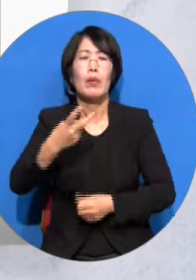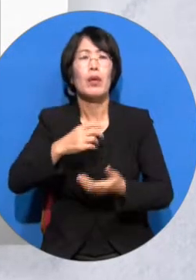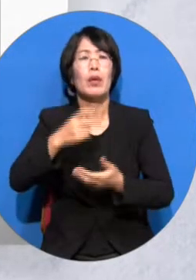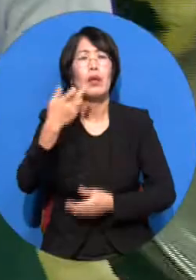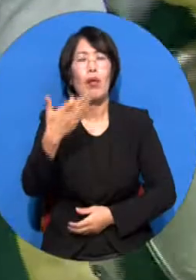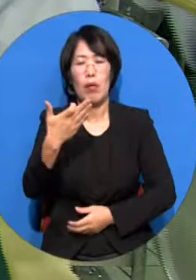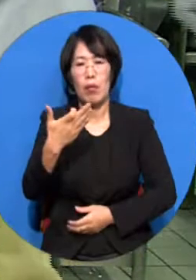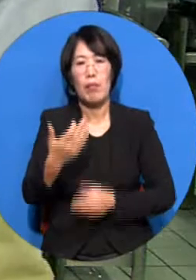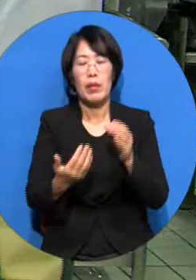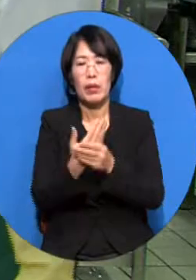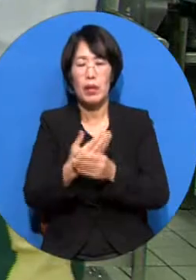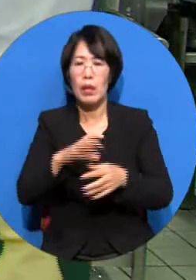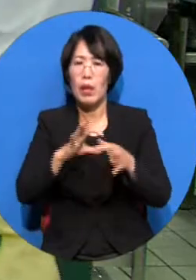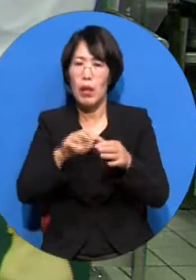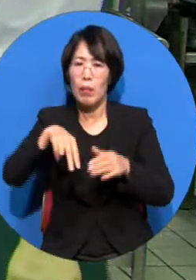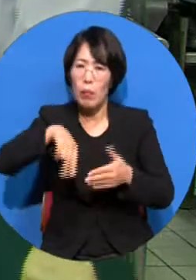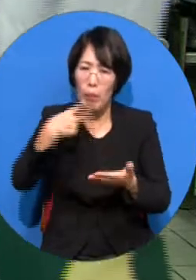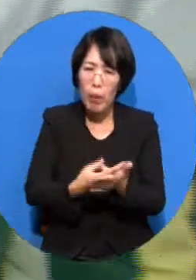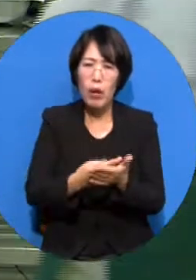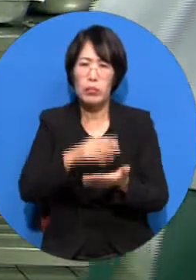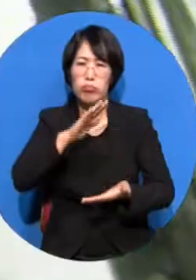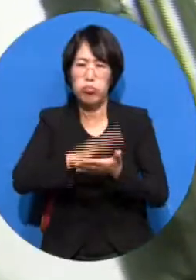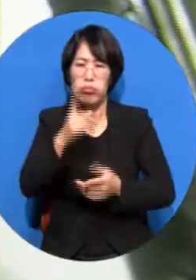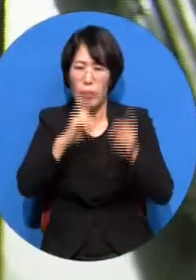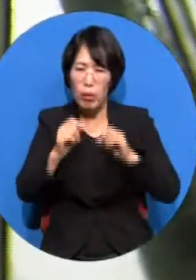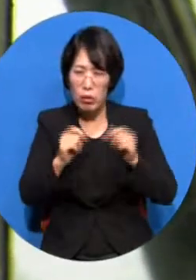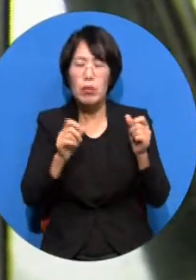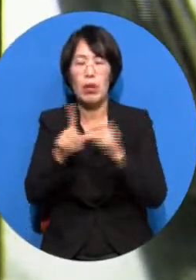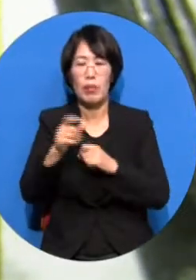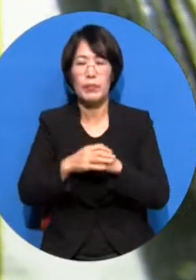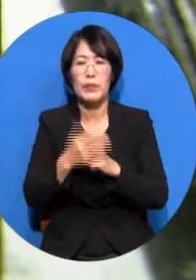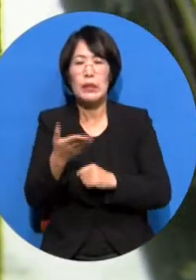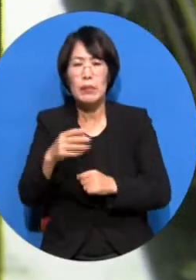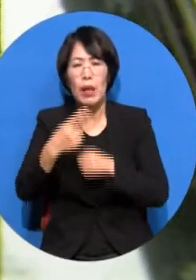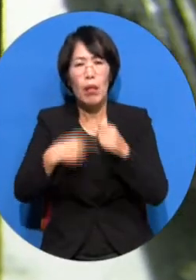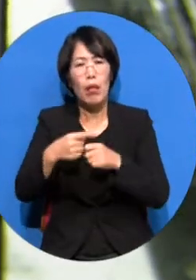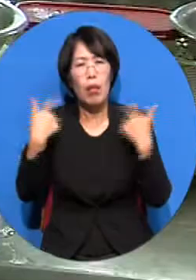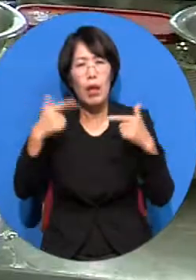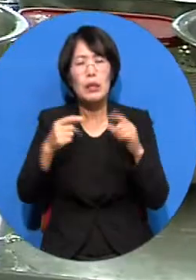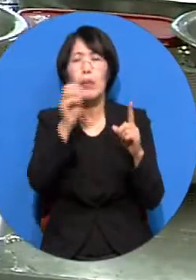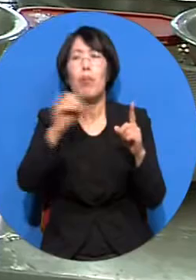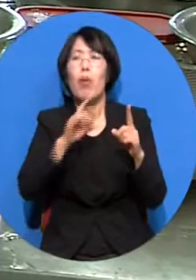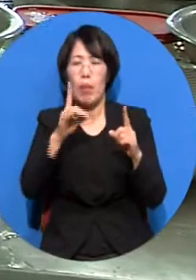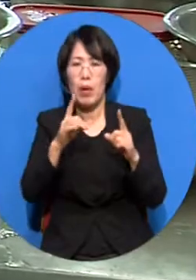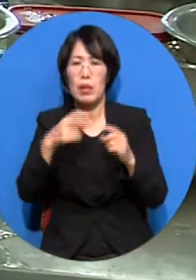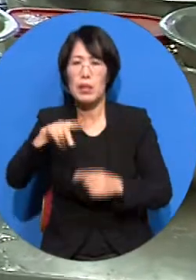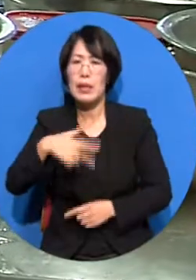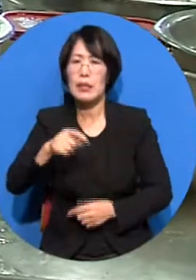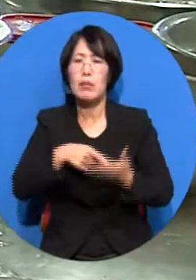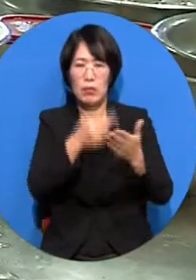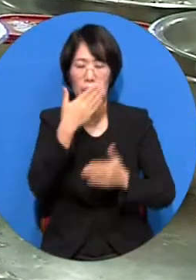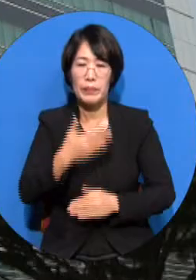219건. 걸려 넘어지거나 고온에 데이는 부상이 대부분인데 매년 1% 정도만 산재 신청을 하고